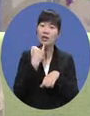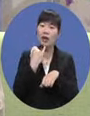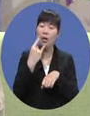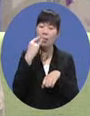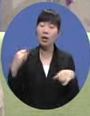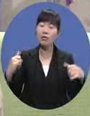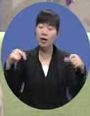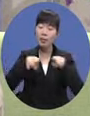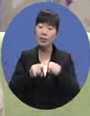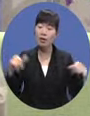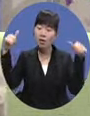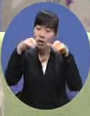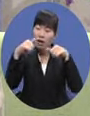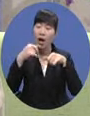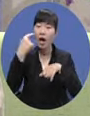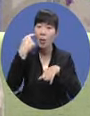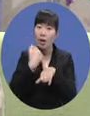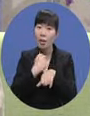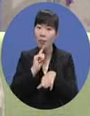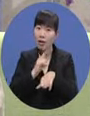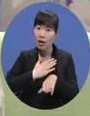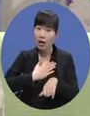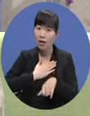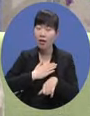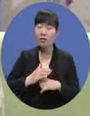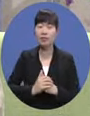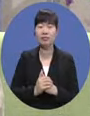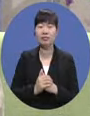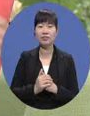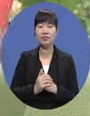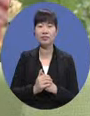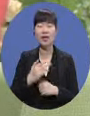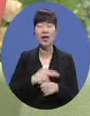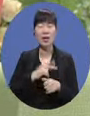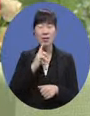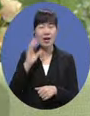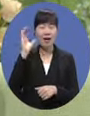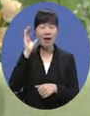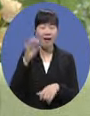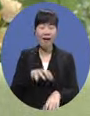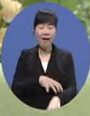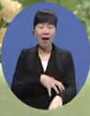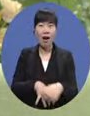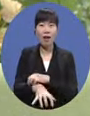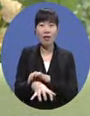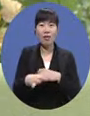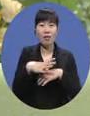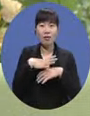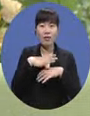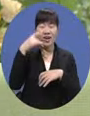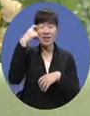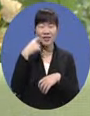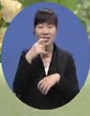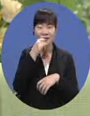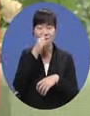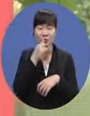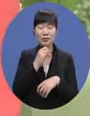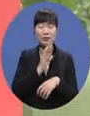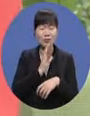얘기를 좀 해보자고 그러자. 네. 이렇게 얘기를 하셔야 돼요. 그렇게 얘기만 들어도 정말 소름이 막 끼치면서 힘의 균형이 진짜 조금, 그래도 네.